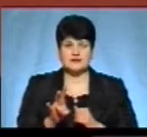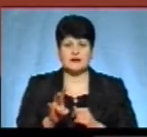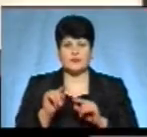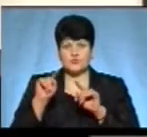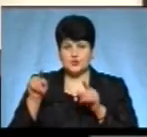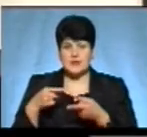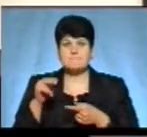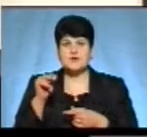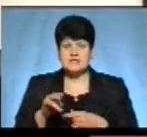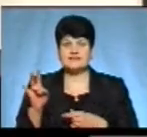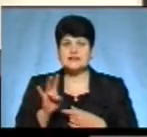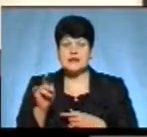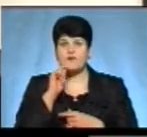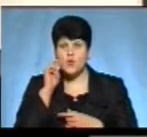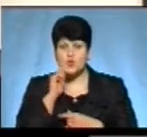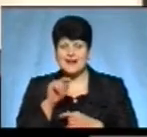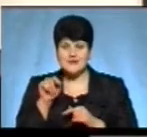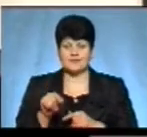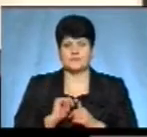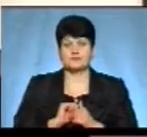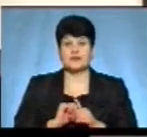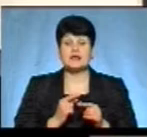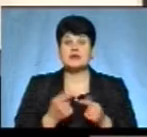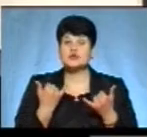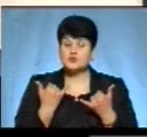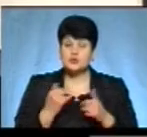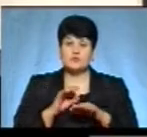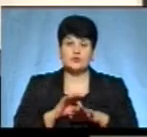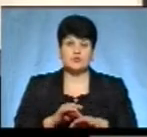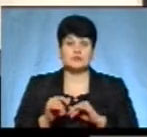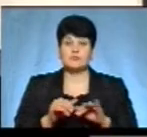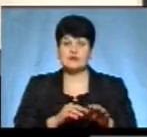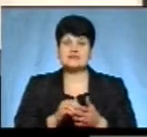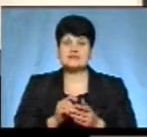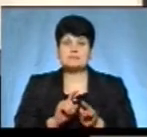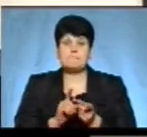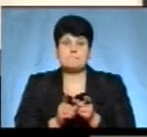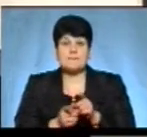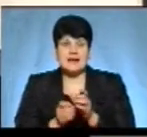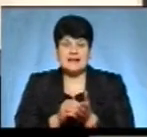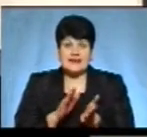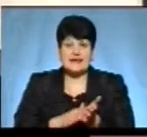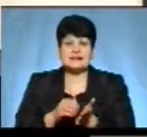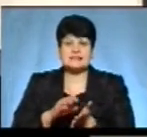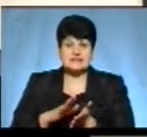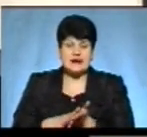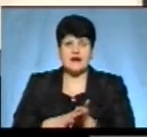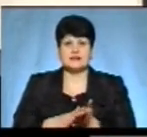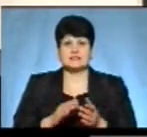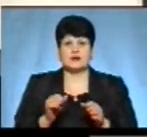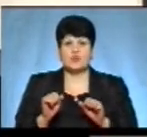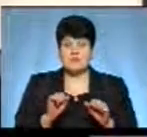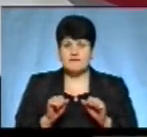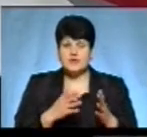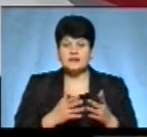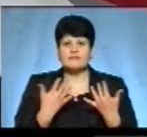України. Так? І сьогодні йде процес реєстрації єпархіальних управлінь, і вже після реєстрації єпархіальних управлінь вже